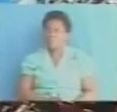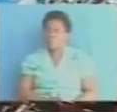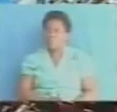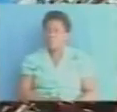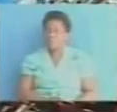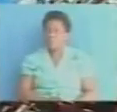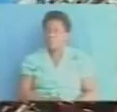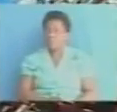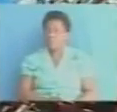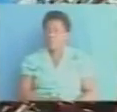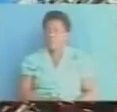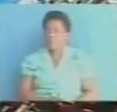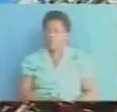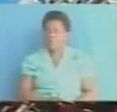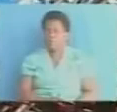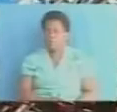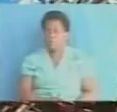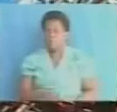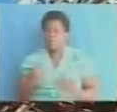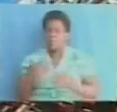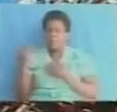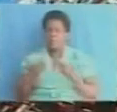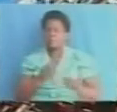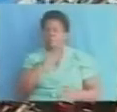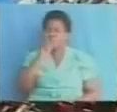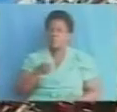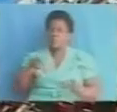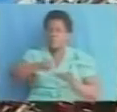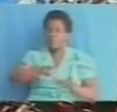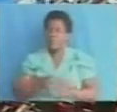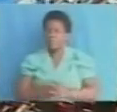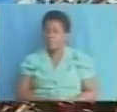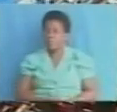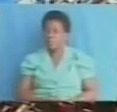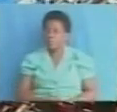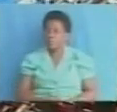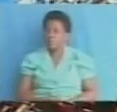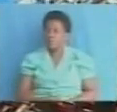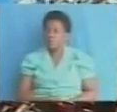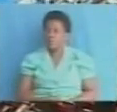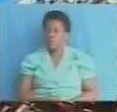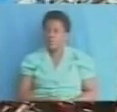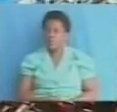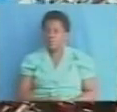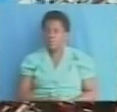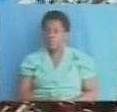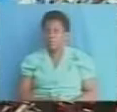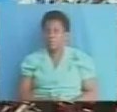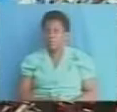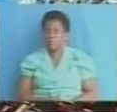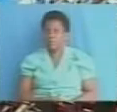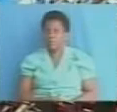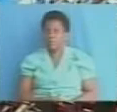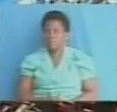asante mhi Barani masali ya nyong asante meshi spika kwanza meshi